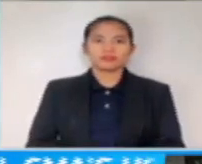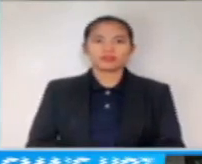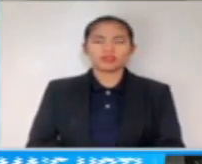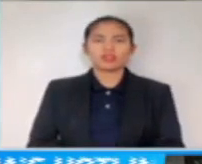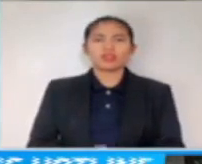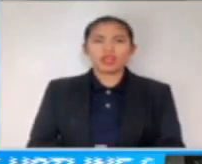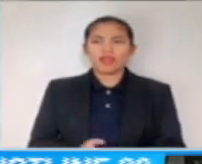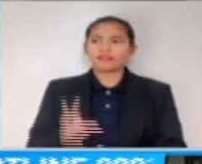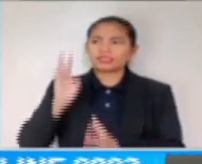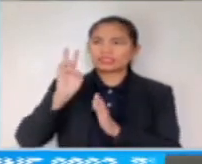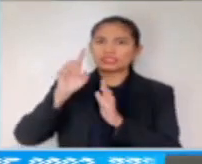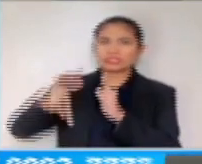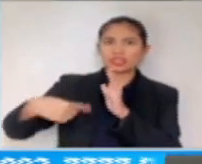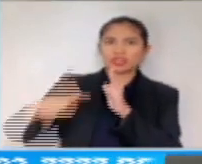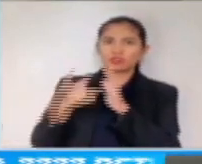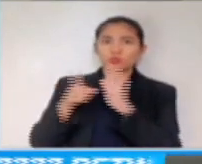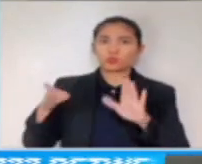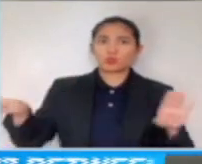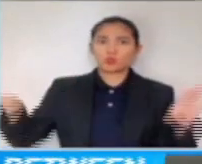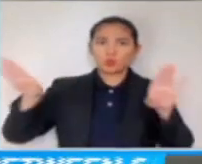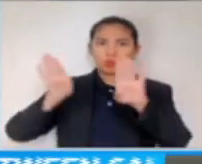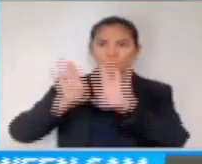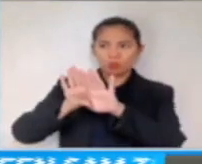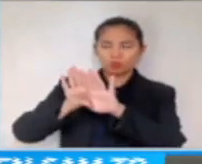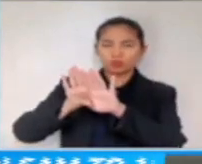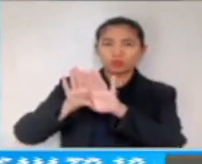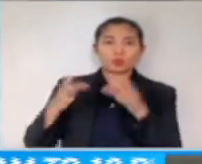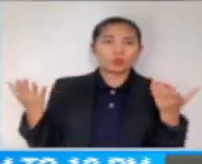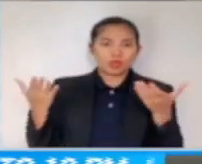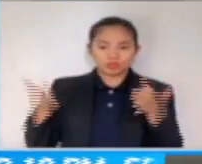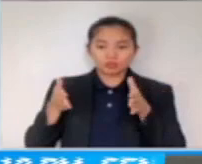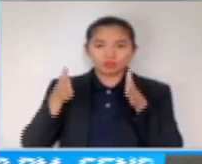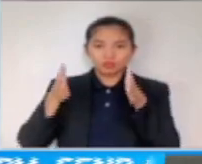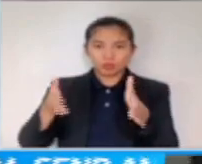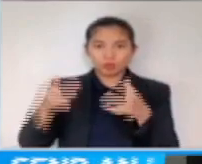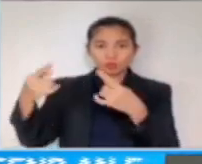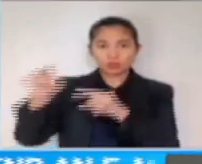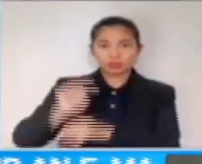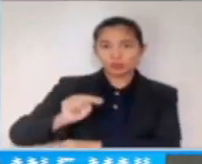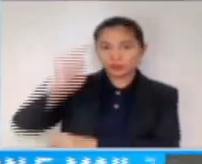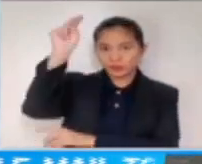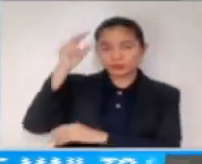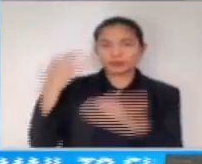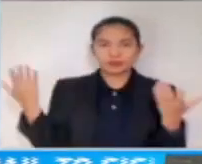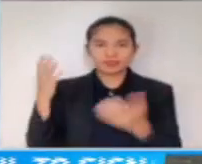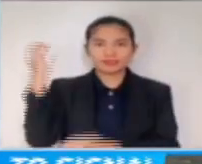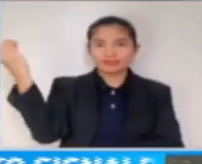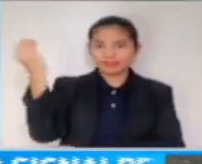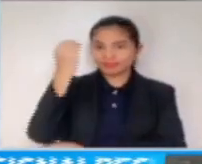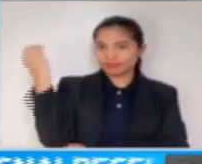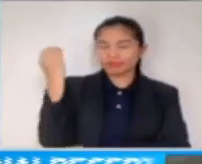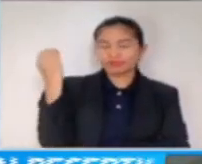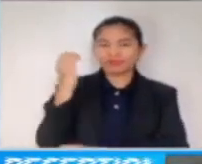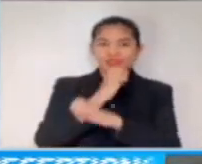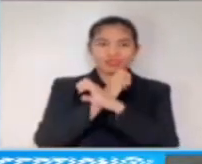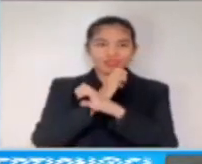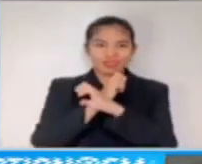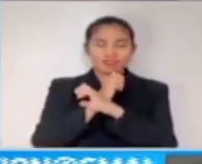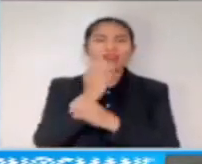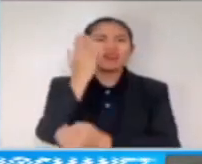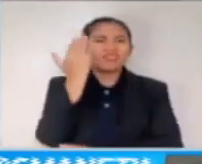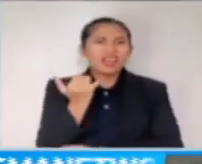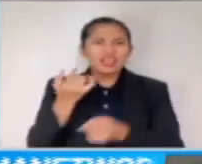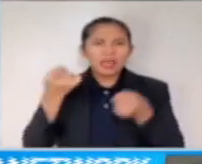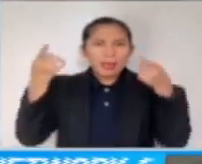isinara sa trapiko ang northbound lane ng Ortigas flyover sa EDSA. Makaraang maganap ang isang diskasya